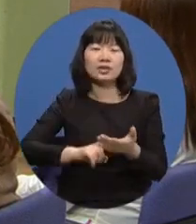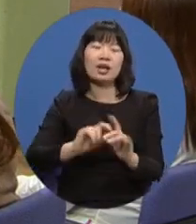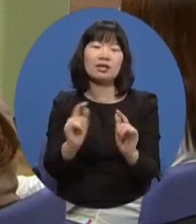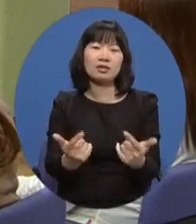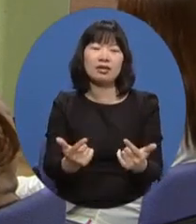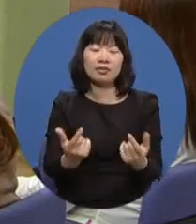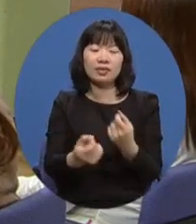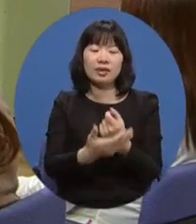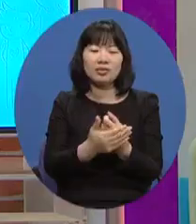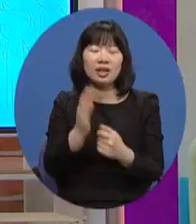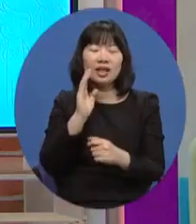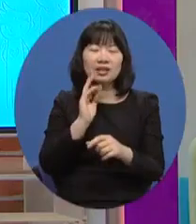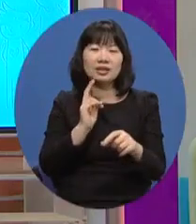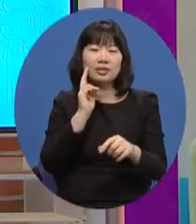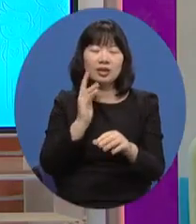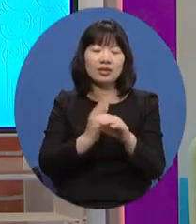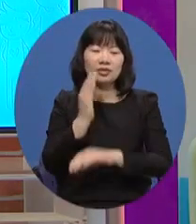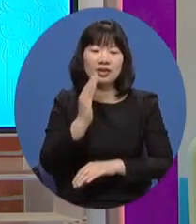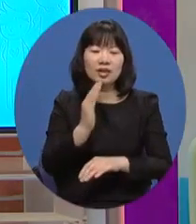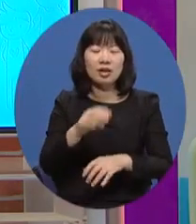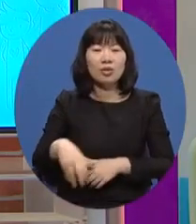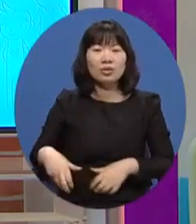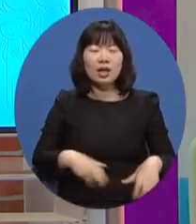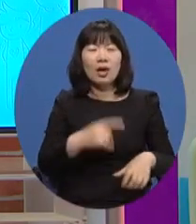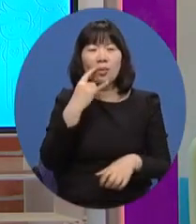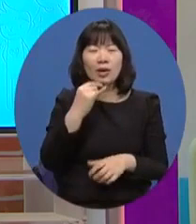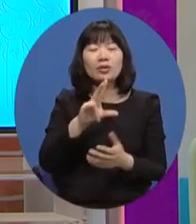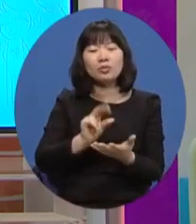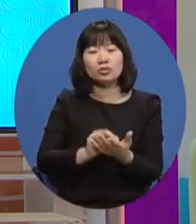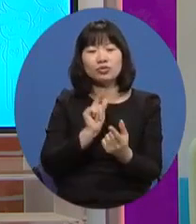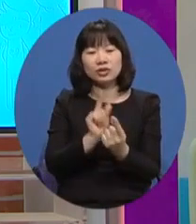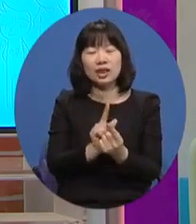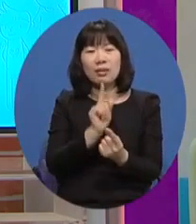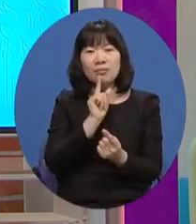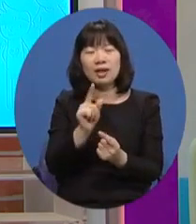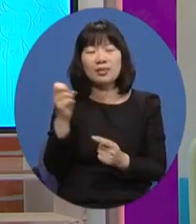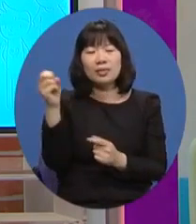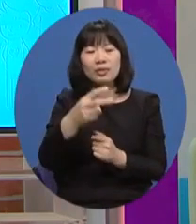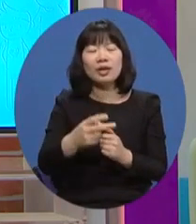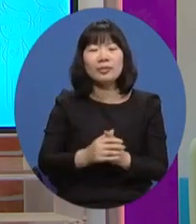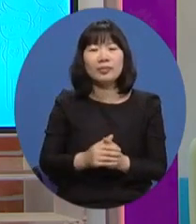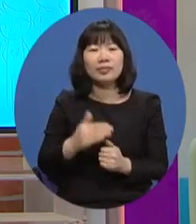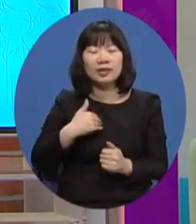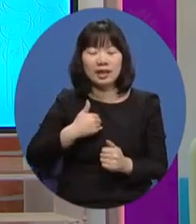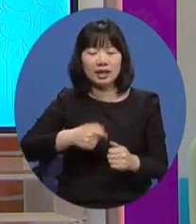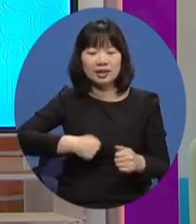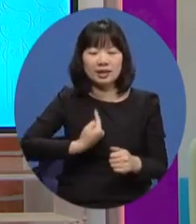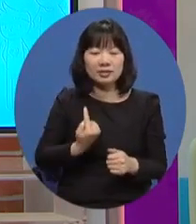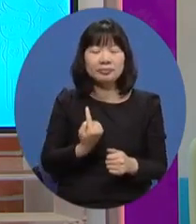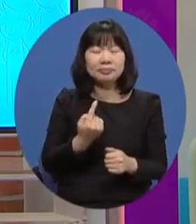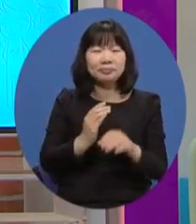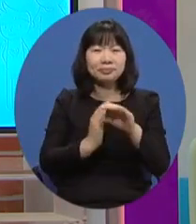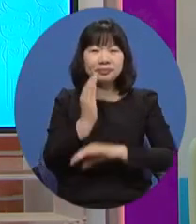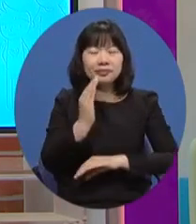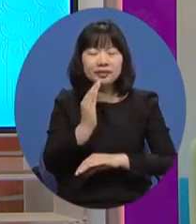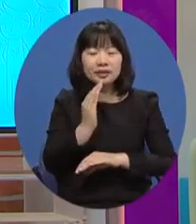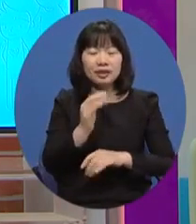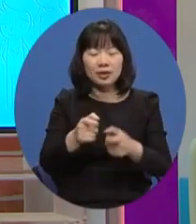있습니다. 그래서 지나치게 우유부단한 엄마도 문제가 됩니다. 또한 내 자신이